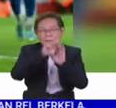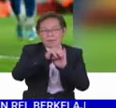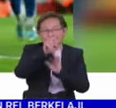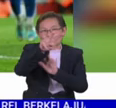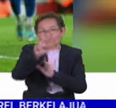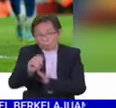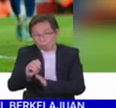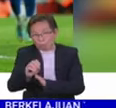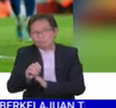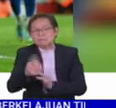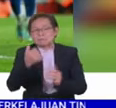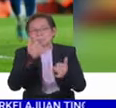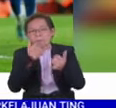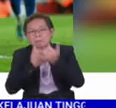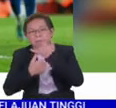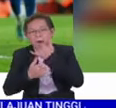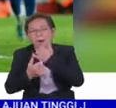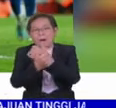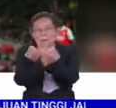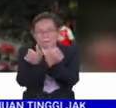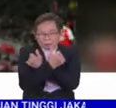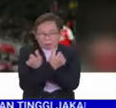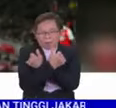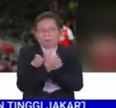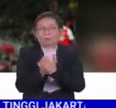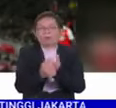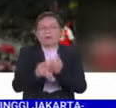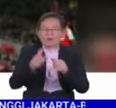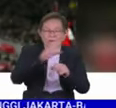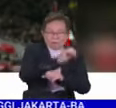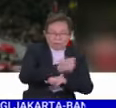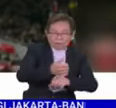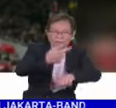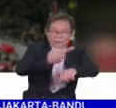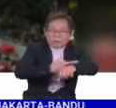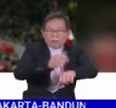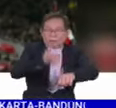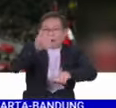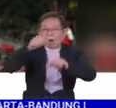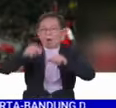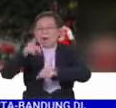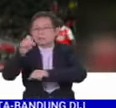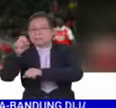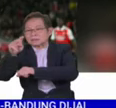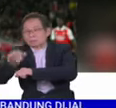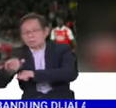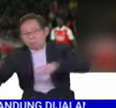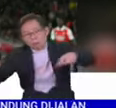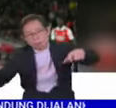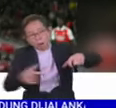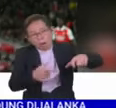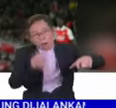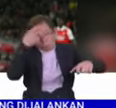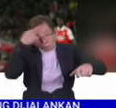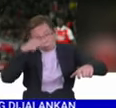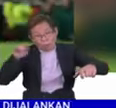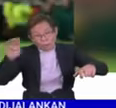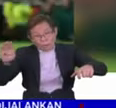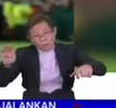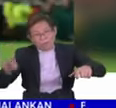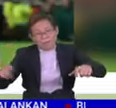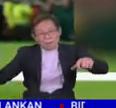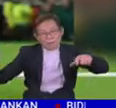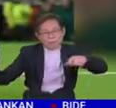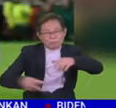ke-20. Namun, kesilapan penjaga Calhoun pada penampilan pertamanya membolehkan Danny Welbeck menyamakan kedudukan buat Brighton